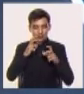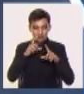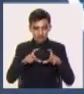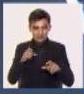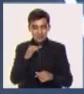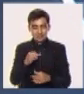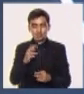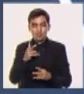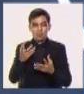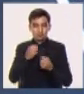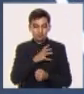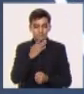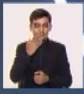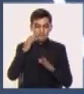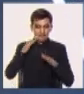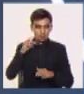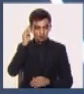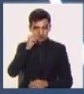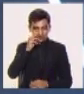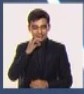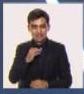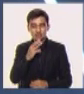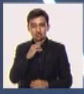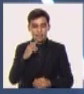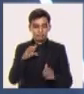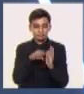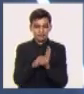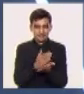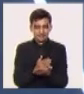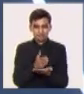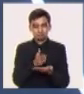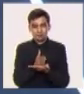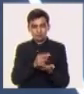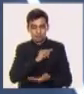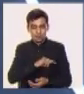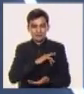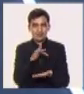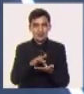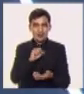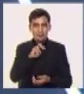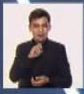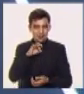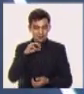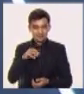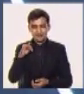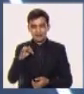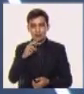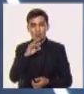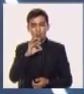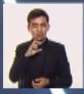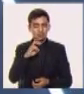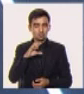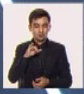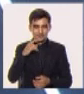которые получают образование в зарубежных вузах. В штаб вошли сотрудники центрального аппарата и консульские работники за рубежом. Они налаживают